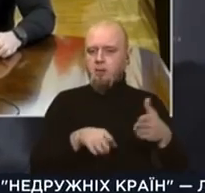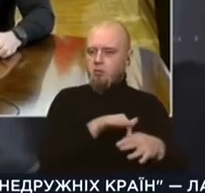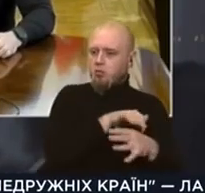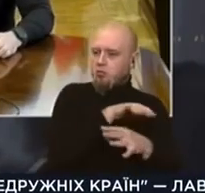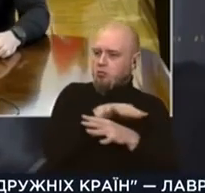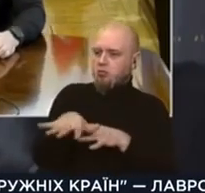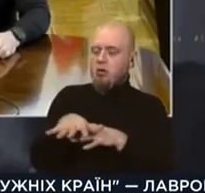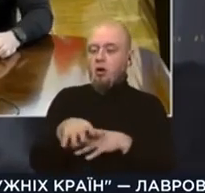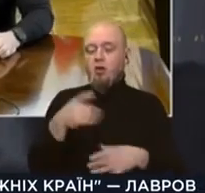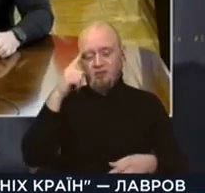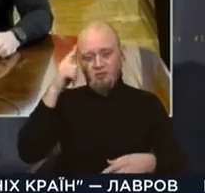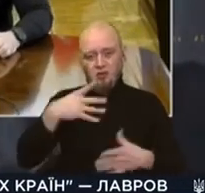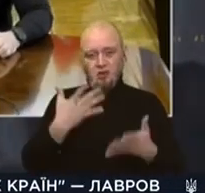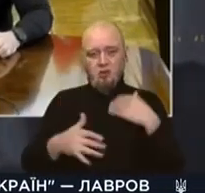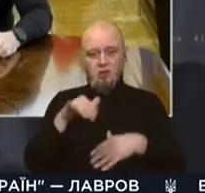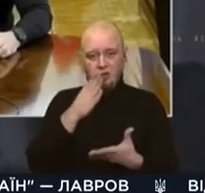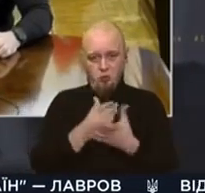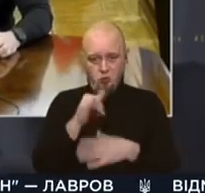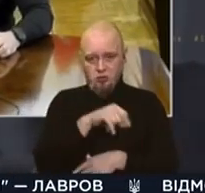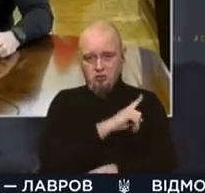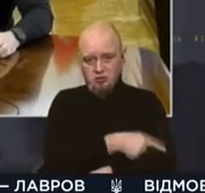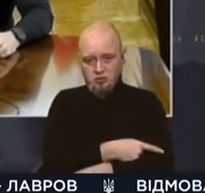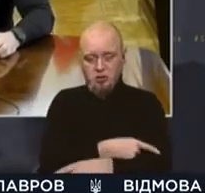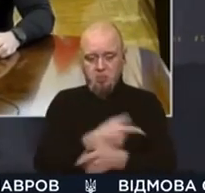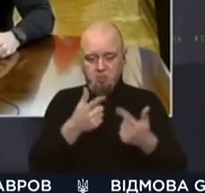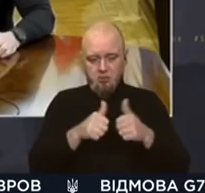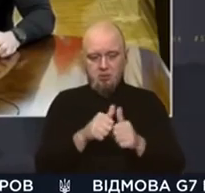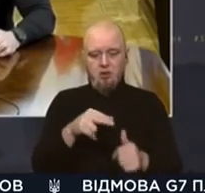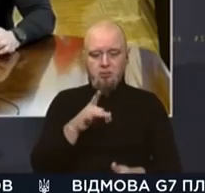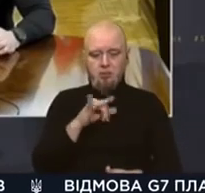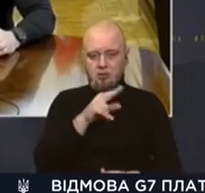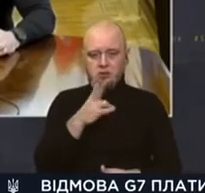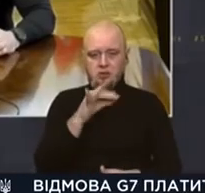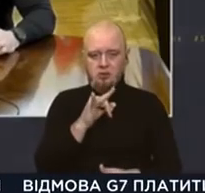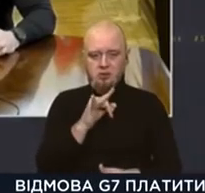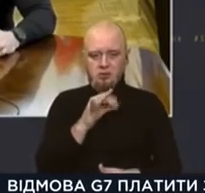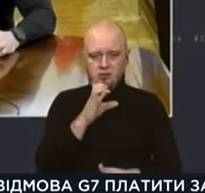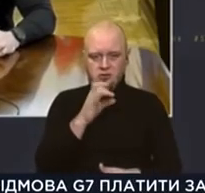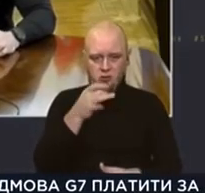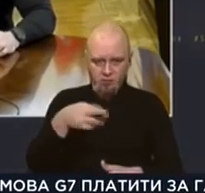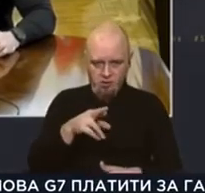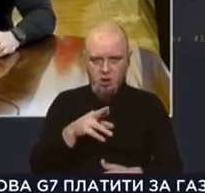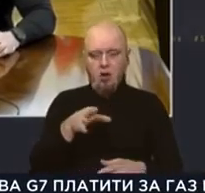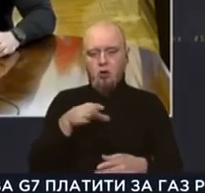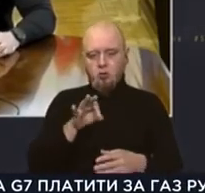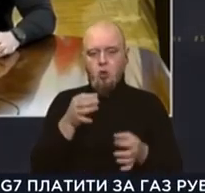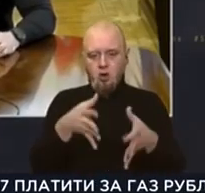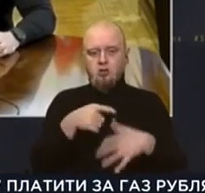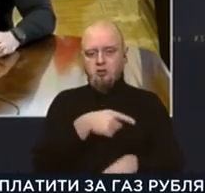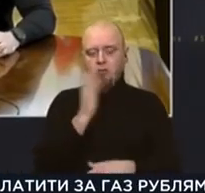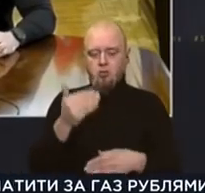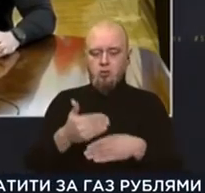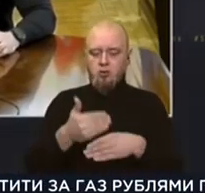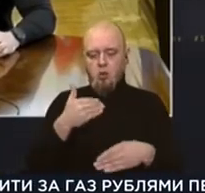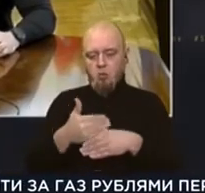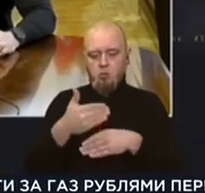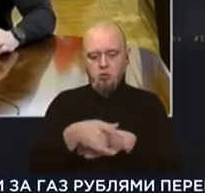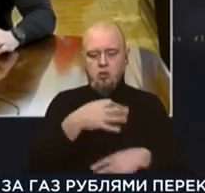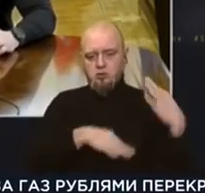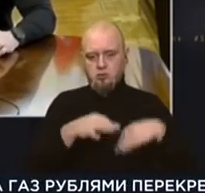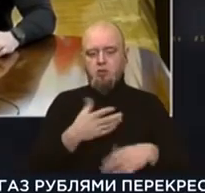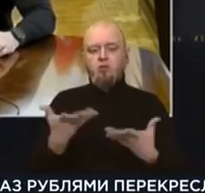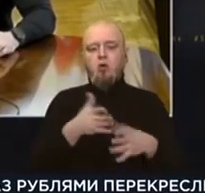Ви знаєте, якщо є у них сили, підрозділення в Придністрові, в непризнаній республіці, то, звісно, вони будуть рано чи пізно їх використовувати. В